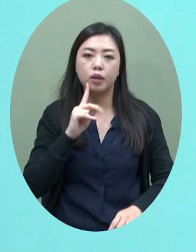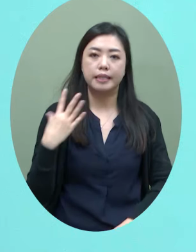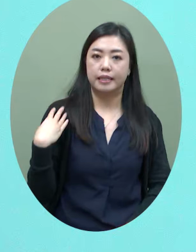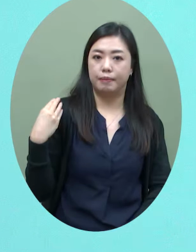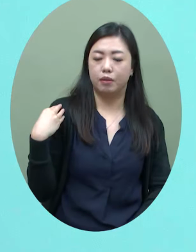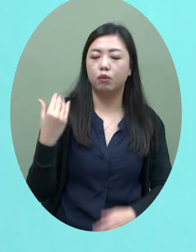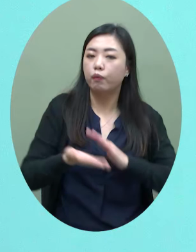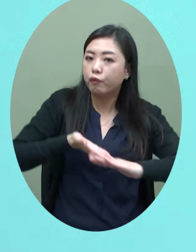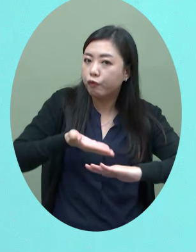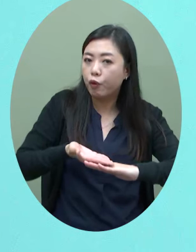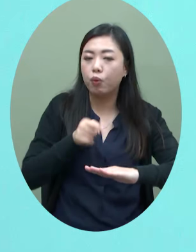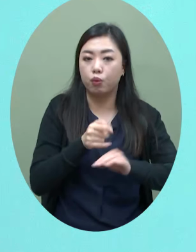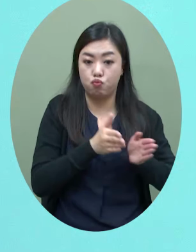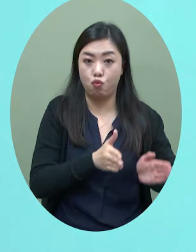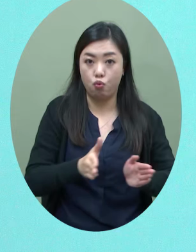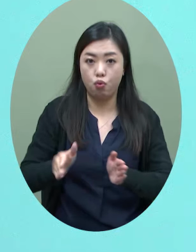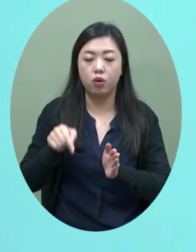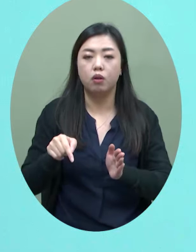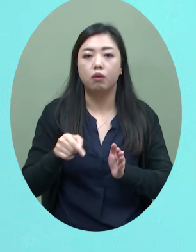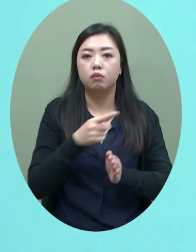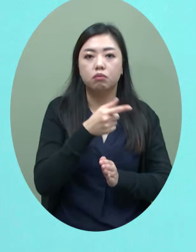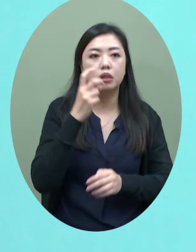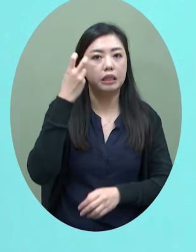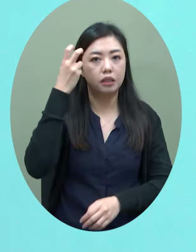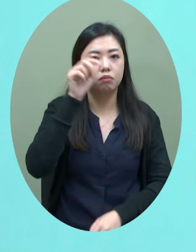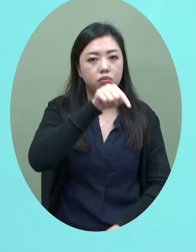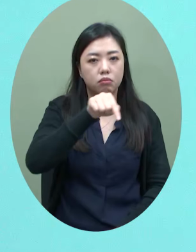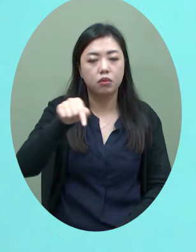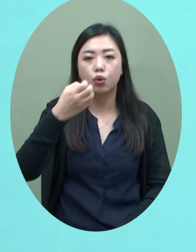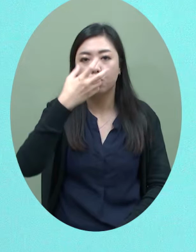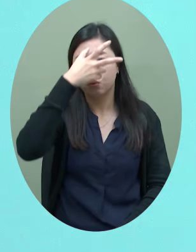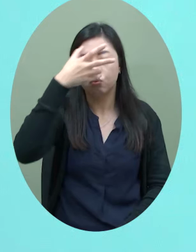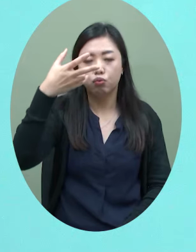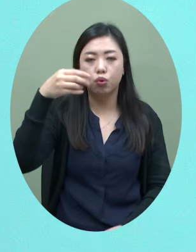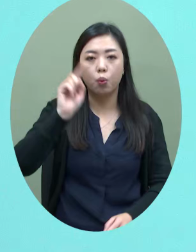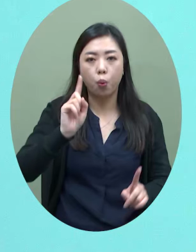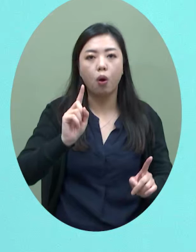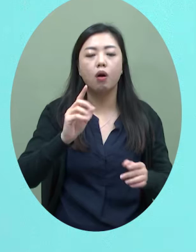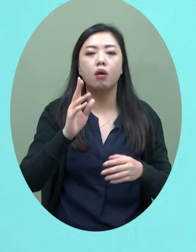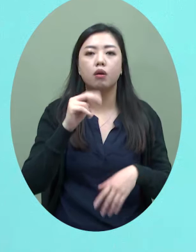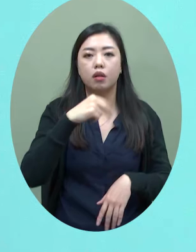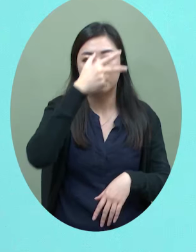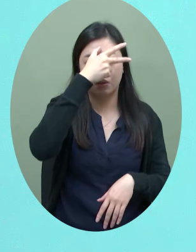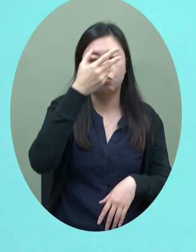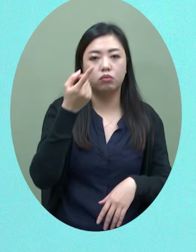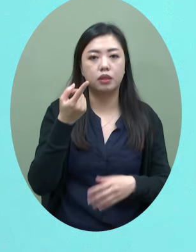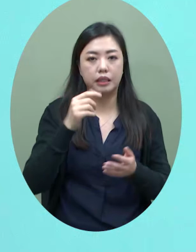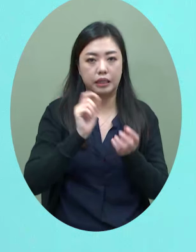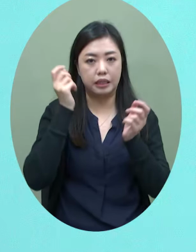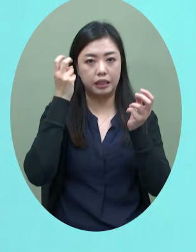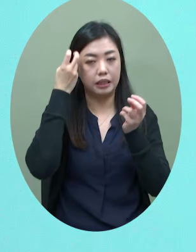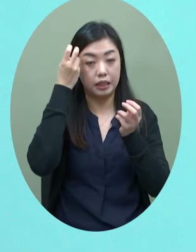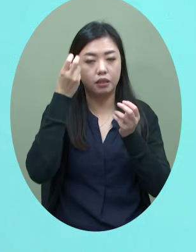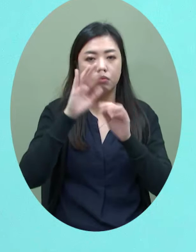呢都有重複，就在這個過程裡面呢，他們已經是聽取了特區政府，特別是行政長官提交的意